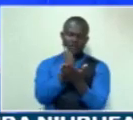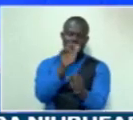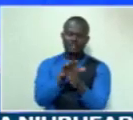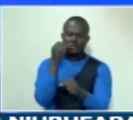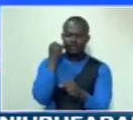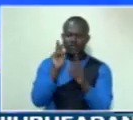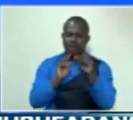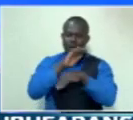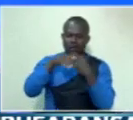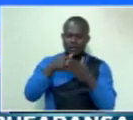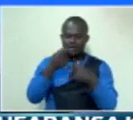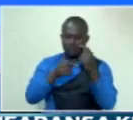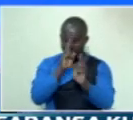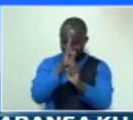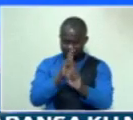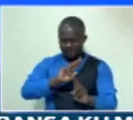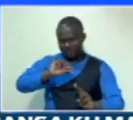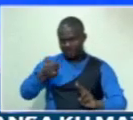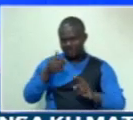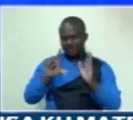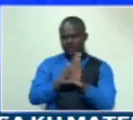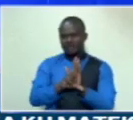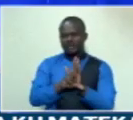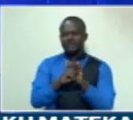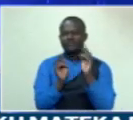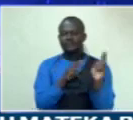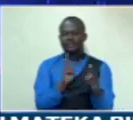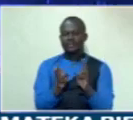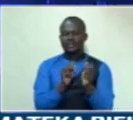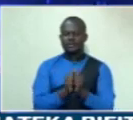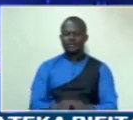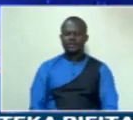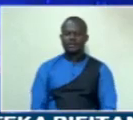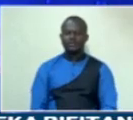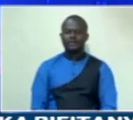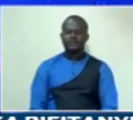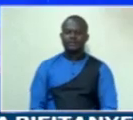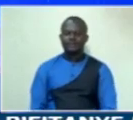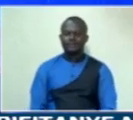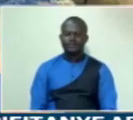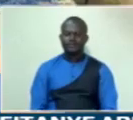iyo abantu bose bakomeje kubahiriza n'izindi ngamba zisanzweho. Serge Ntore.